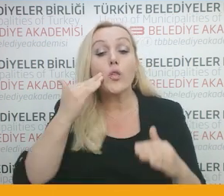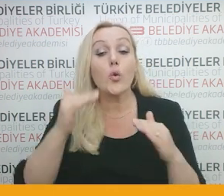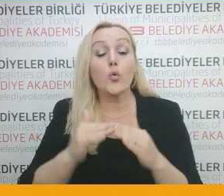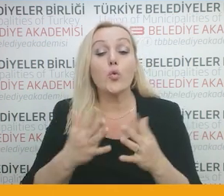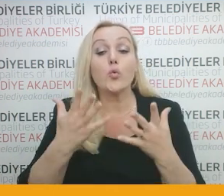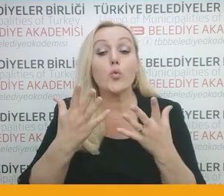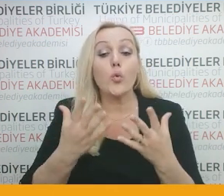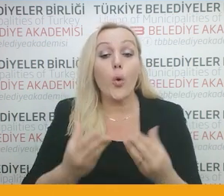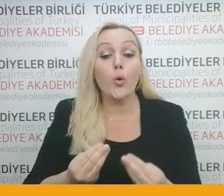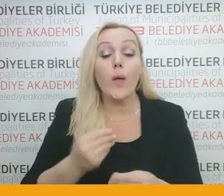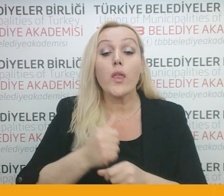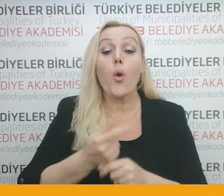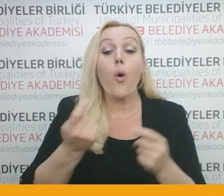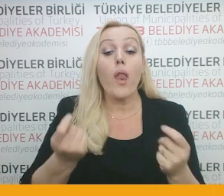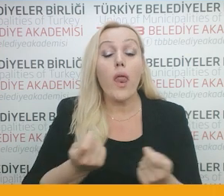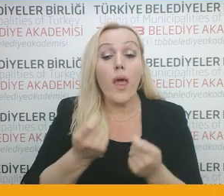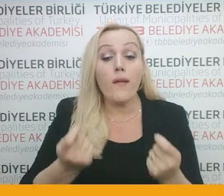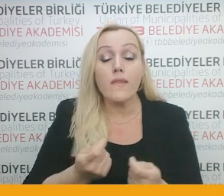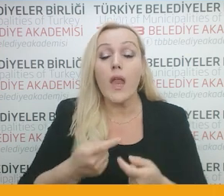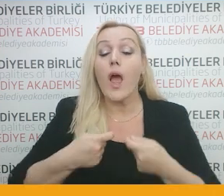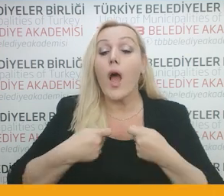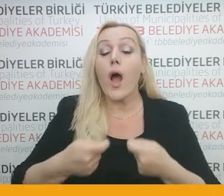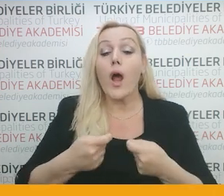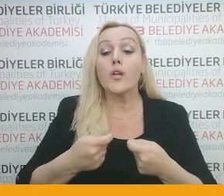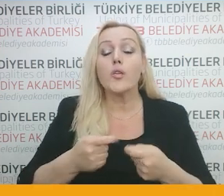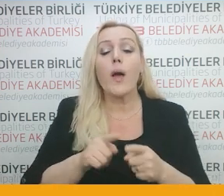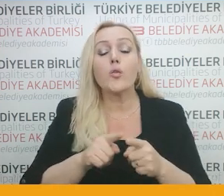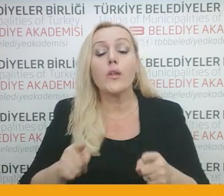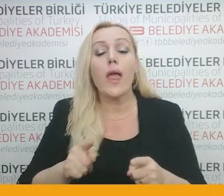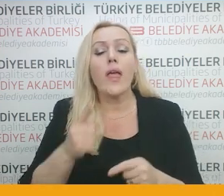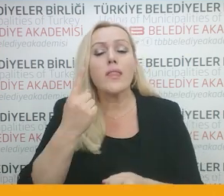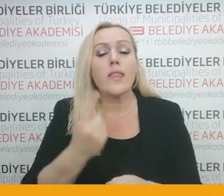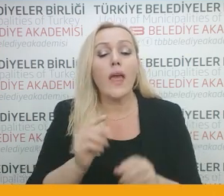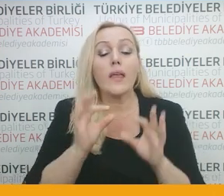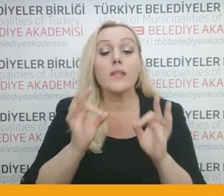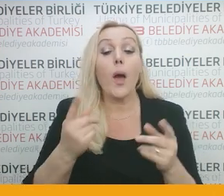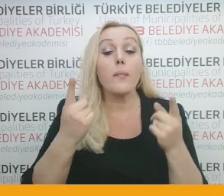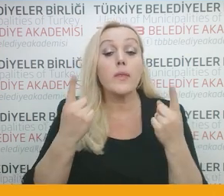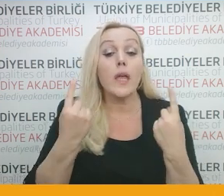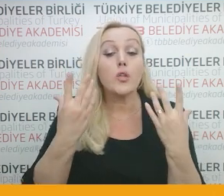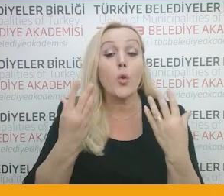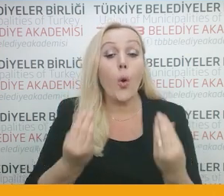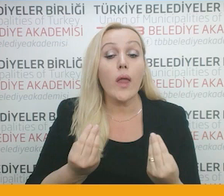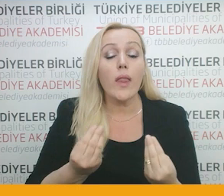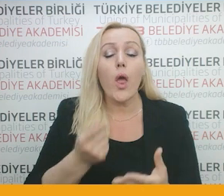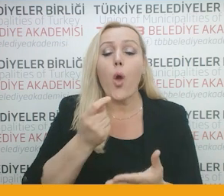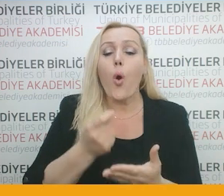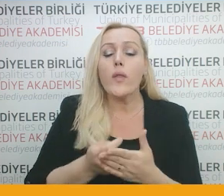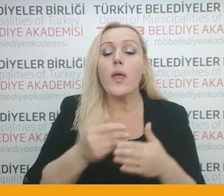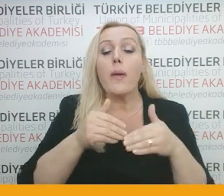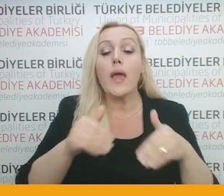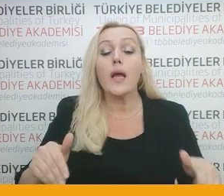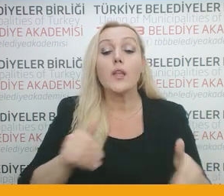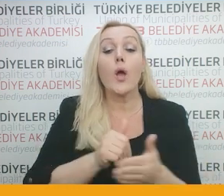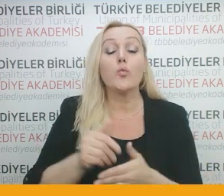olan gerçekleştirme görevlileri, harcama sürecinde tek ve tam yetkili olan giderin yapılmasına karar vermekten ödeme aşamasına kadar tüm